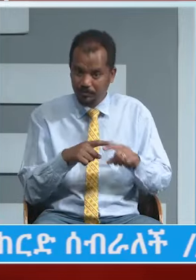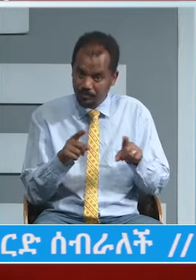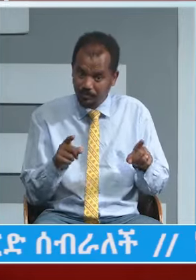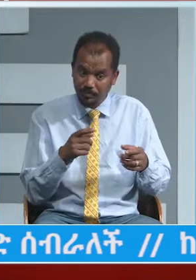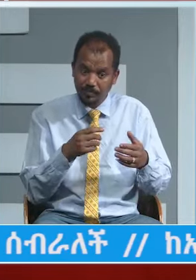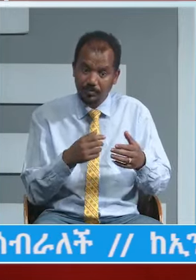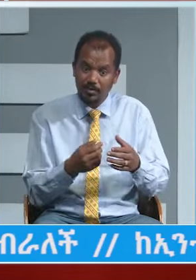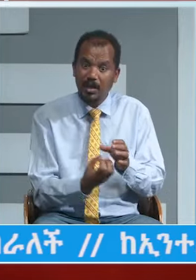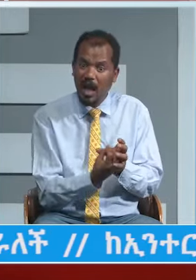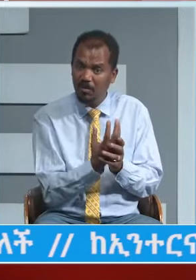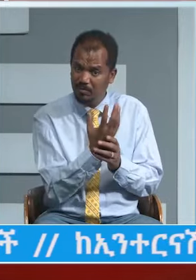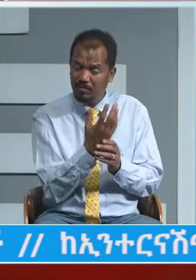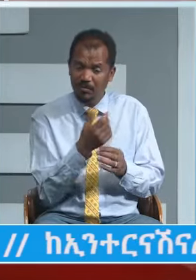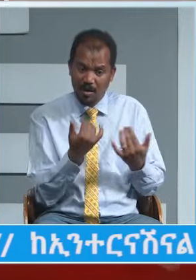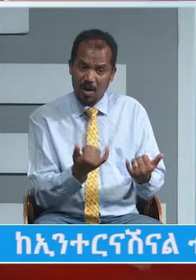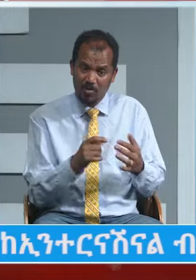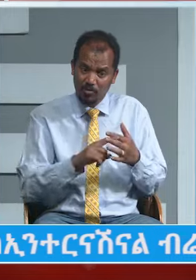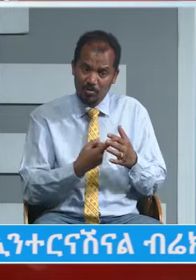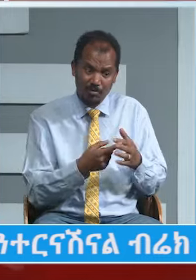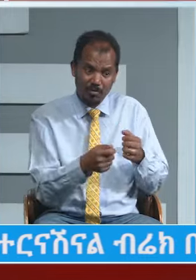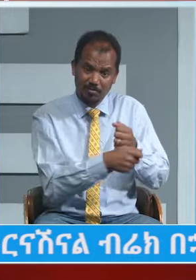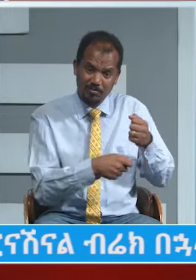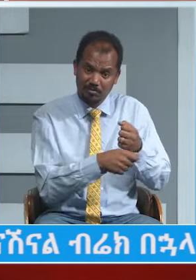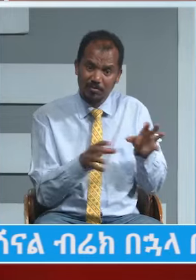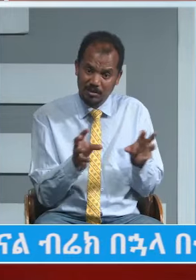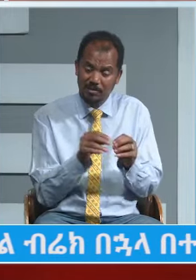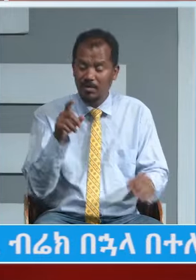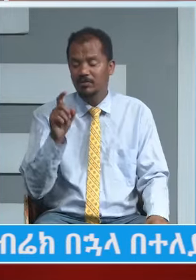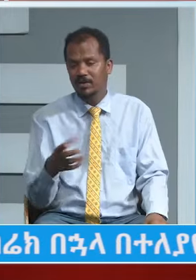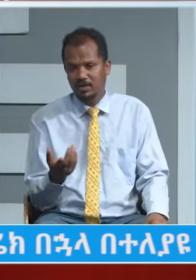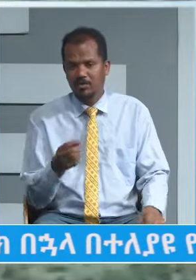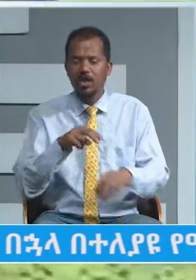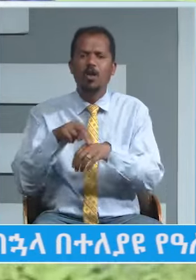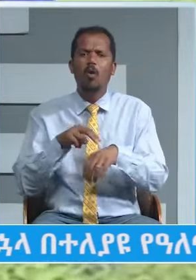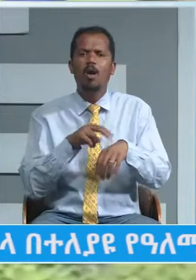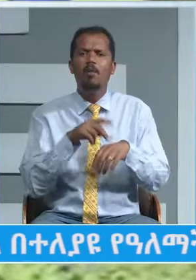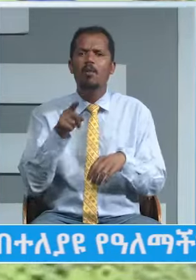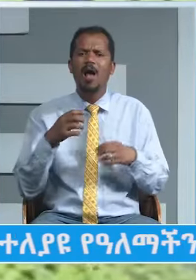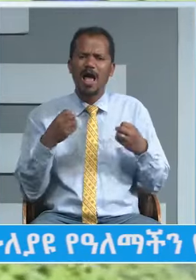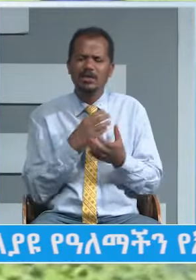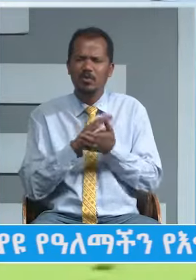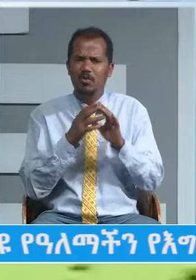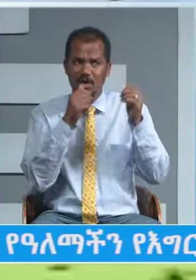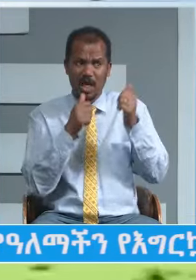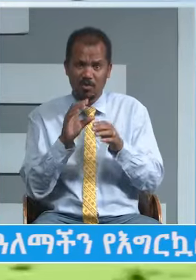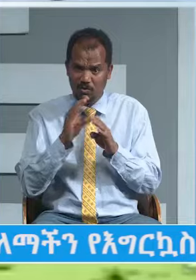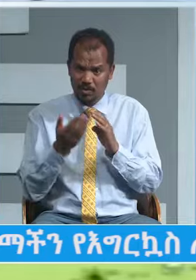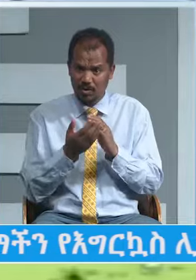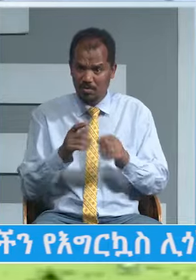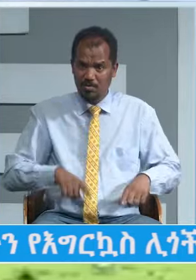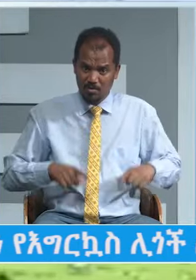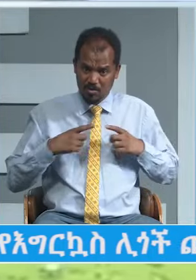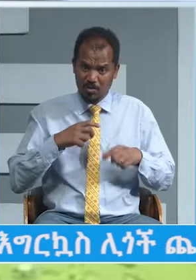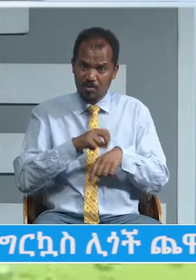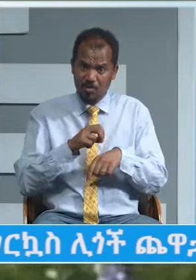مالتون نگرگن یه در رسو آذربایجان توچن کودو با ماست باتر یاس فلگان مالت. اینستیتیوتو از کیه هنو یا ایر هنی تا کسته